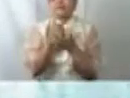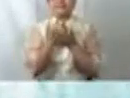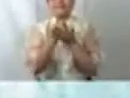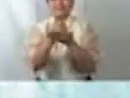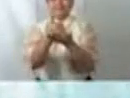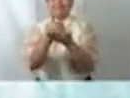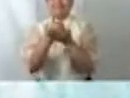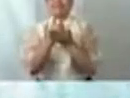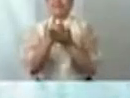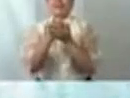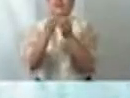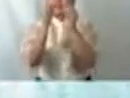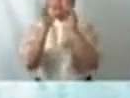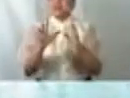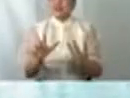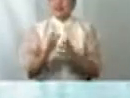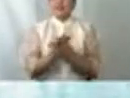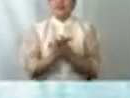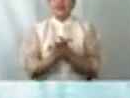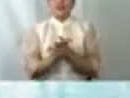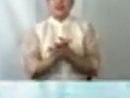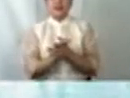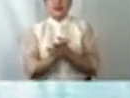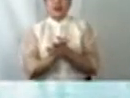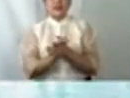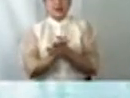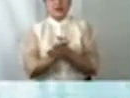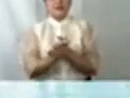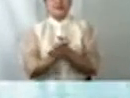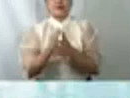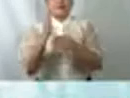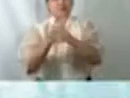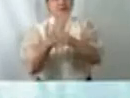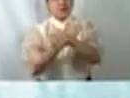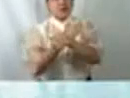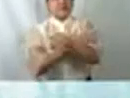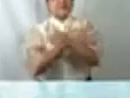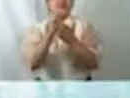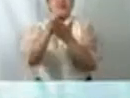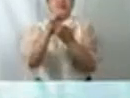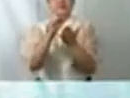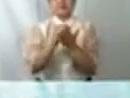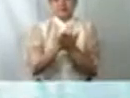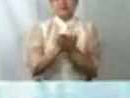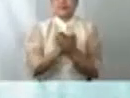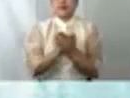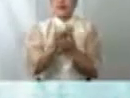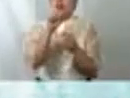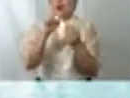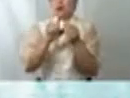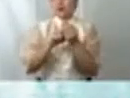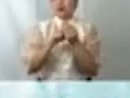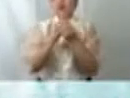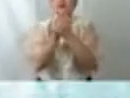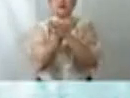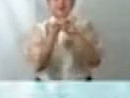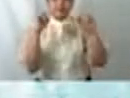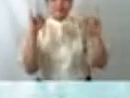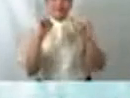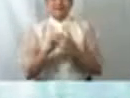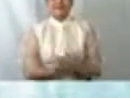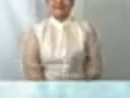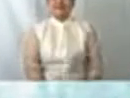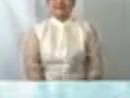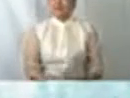sa aming mga guro para sa tiyak na paglinang ng paksa na may kaugnayan sa kasarinlan.